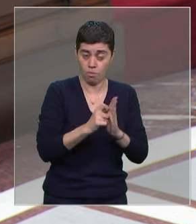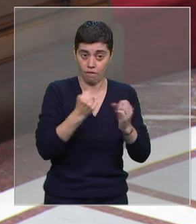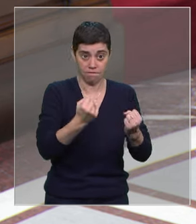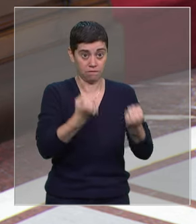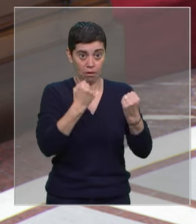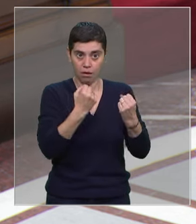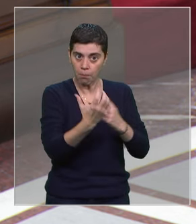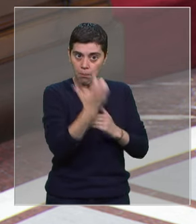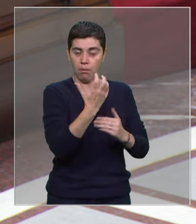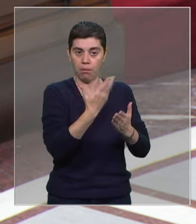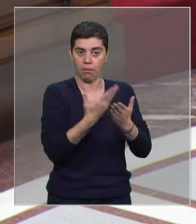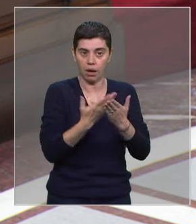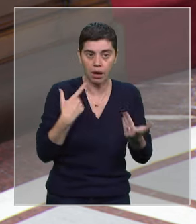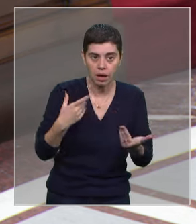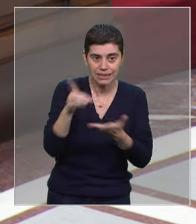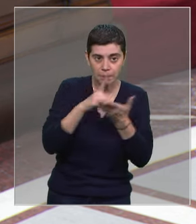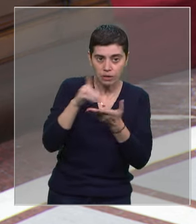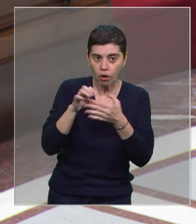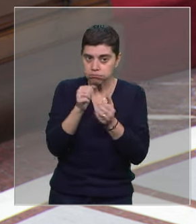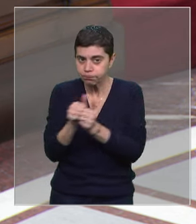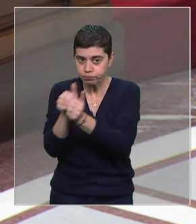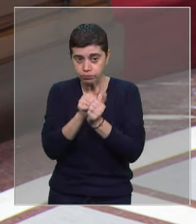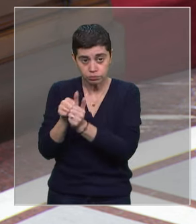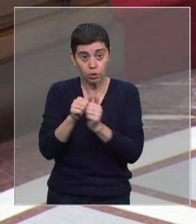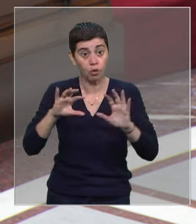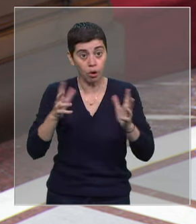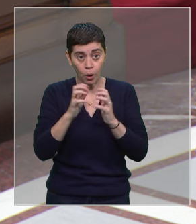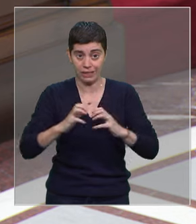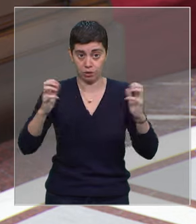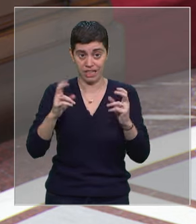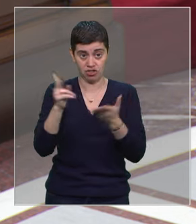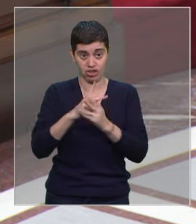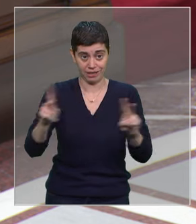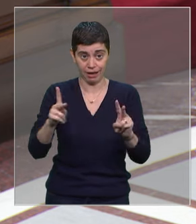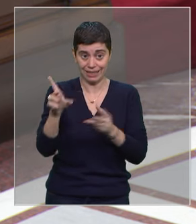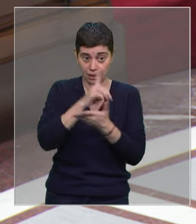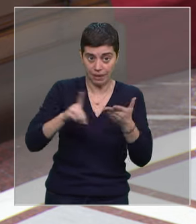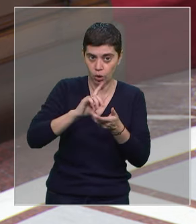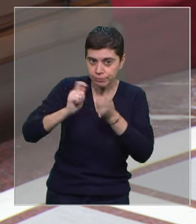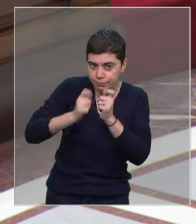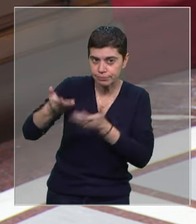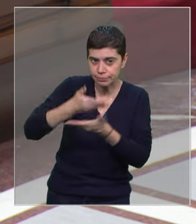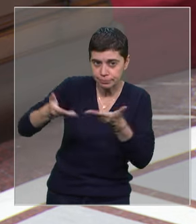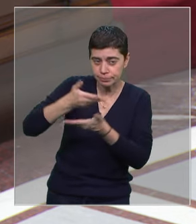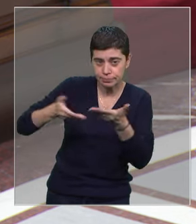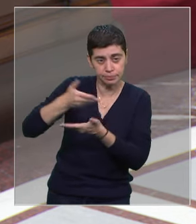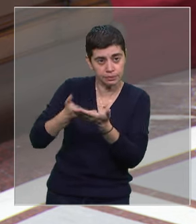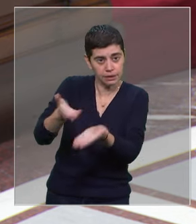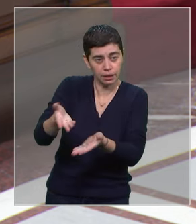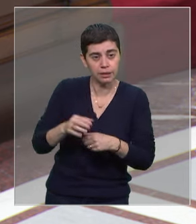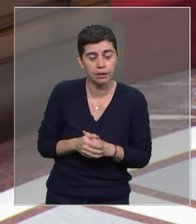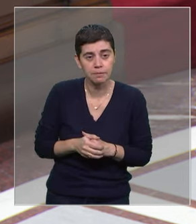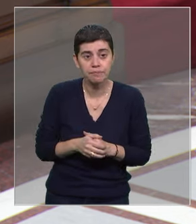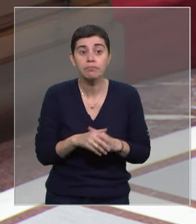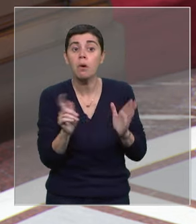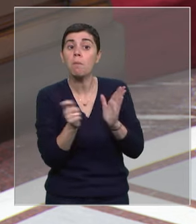de l'enfance avec les départements à l'occasion de l'Assemblée générale des départements. Nous aurons un temps politique dans